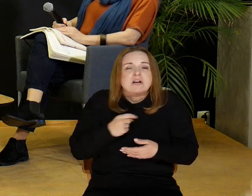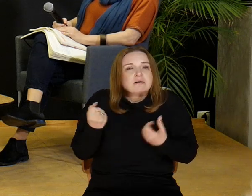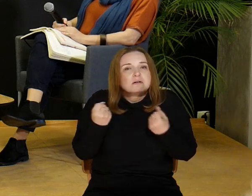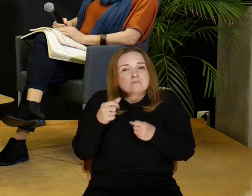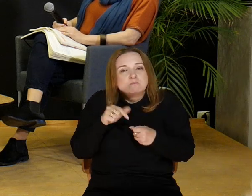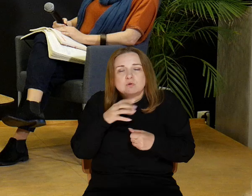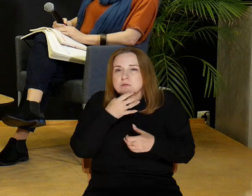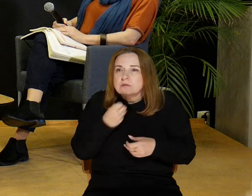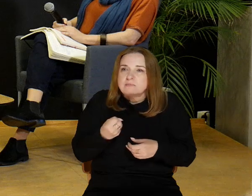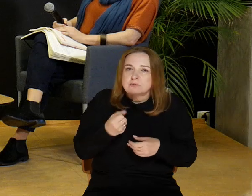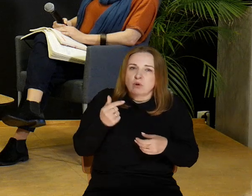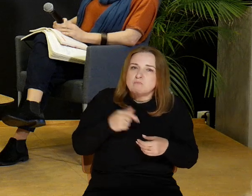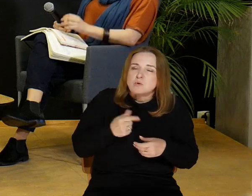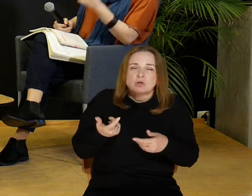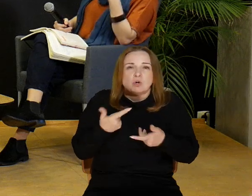triumfu